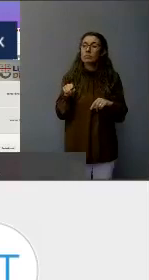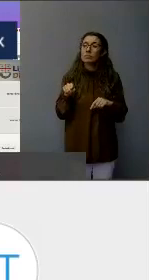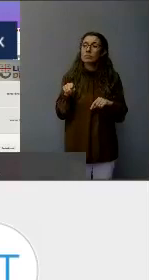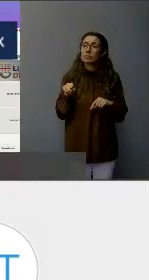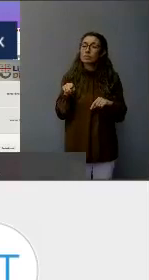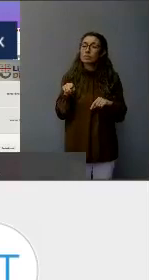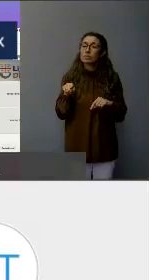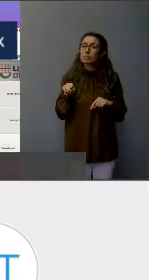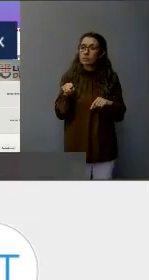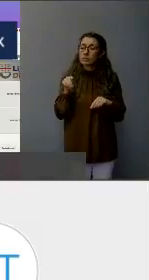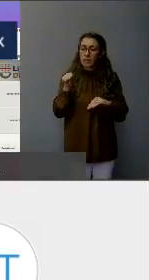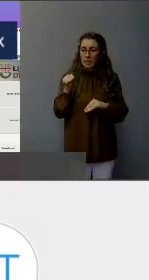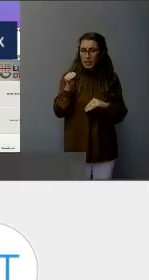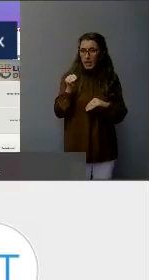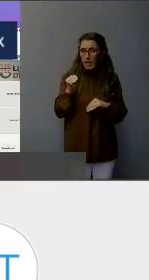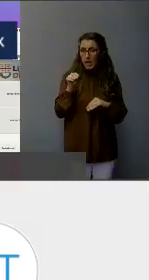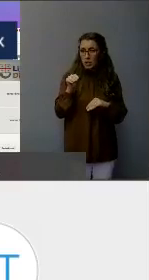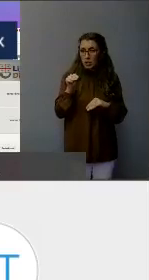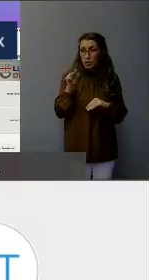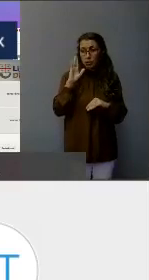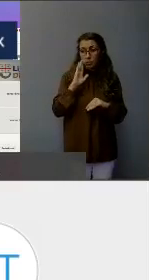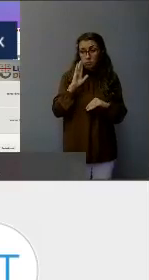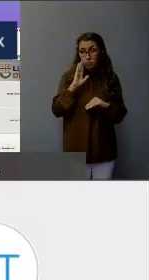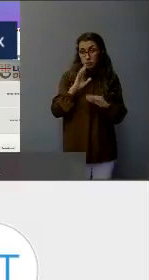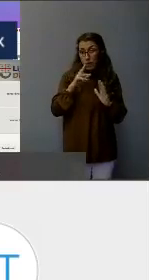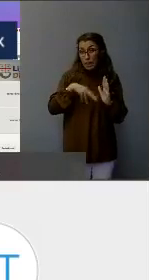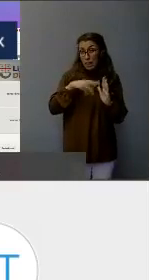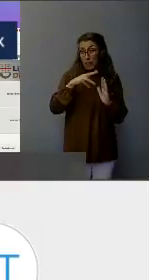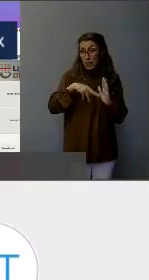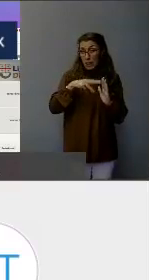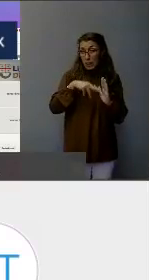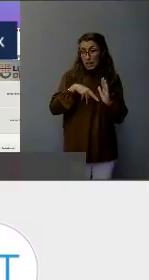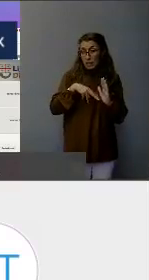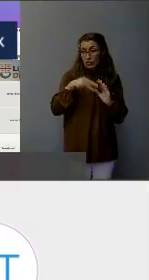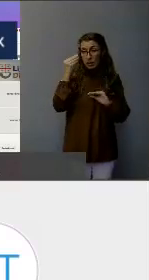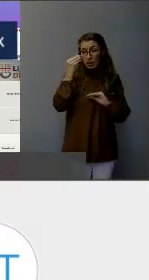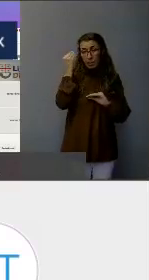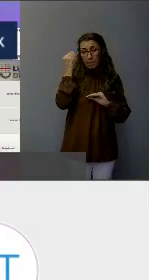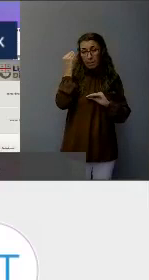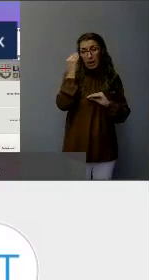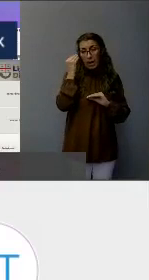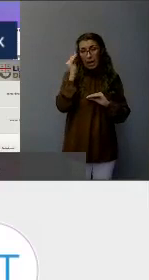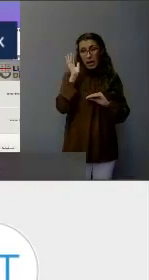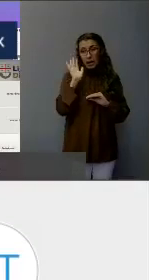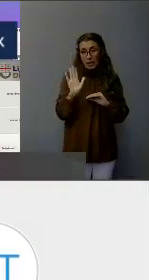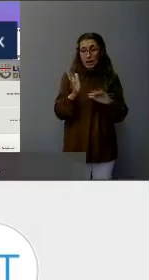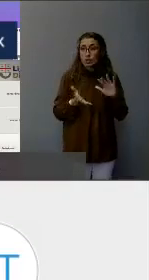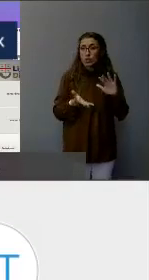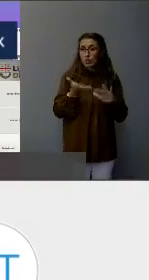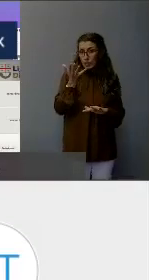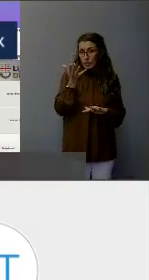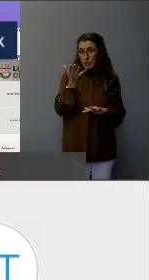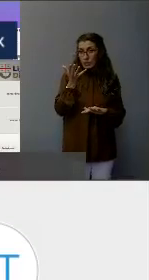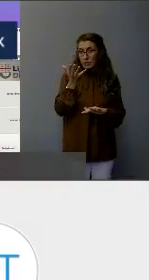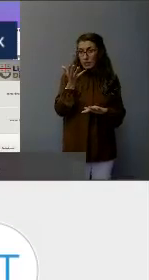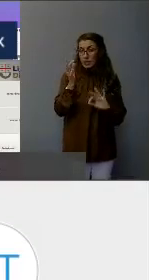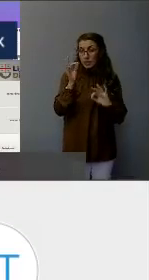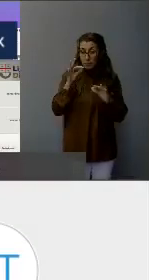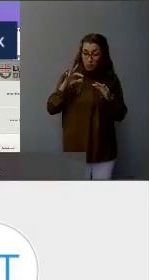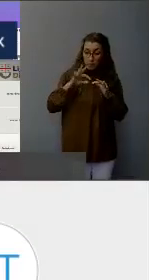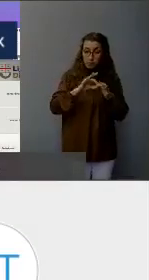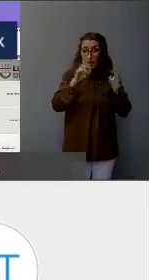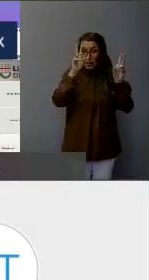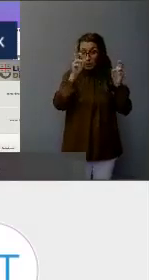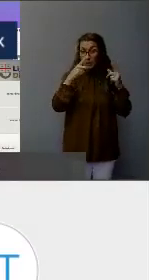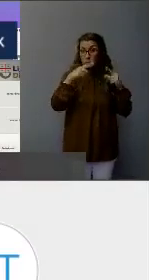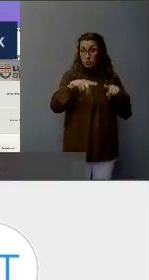di leggerci quale è stato il parere appunto della soprintendenza in merito a questa operazione cosa che